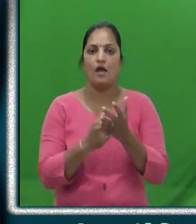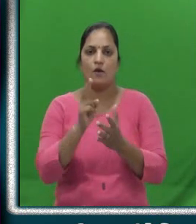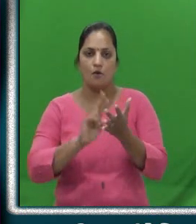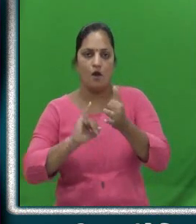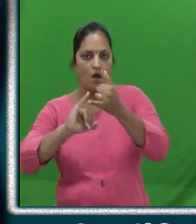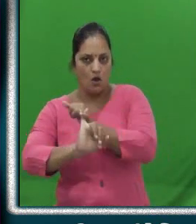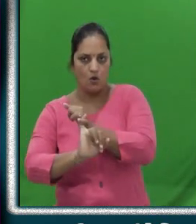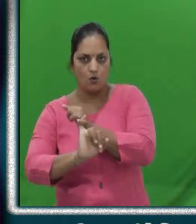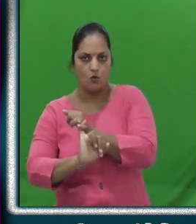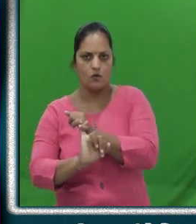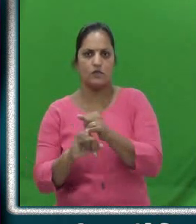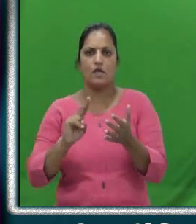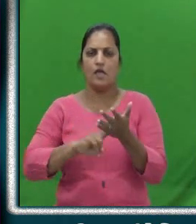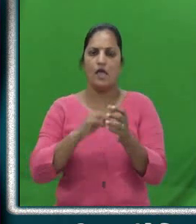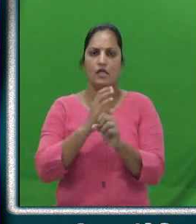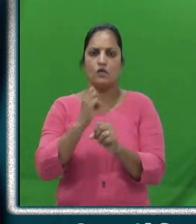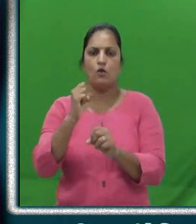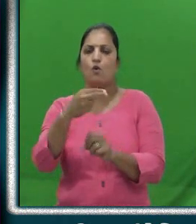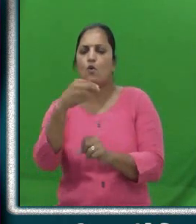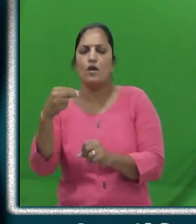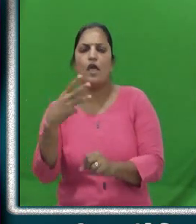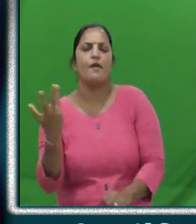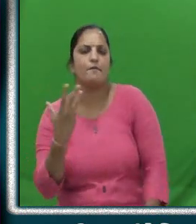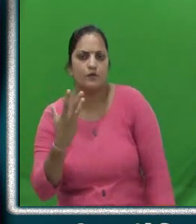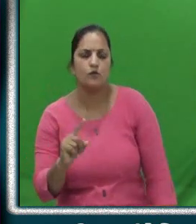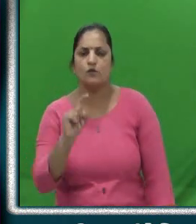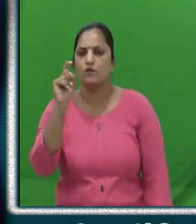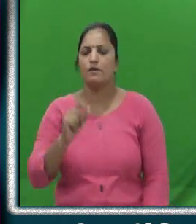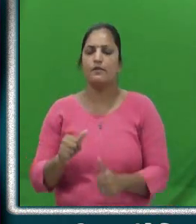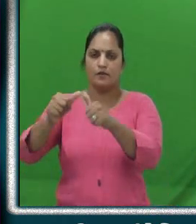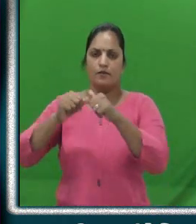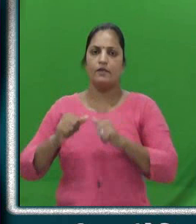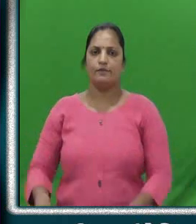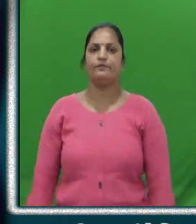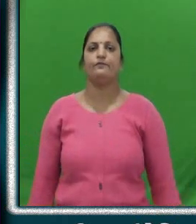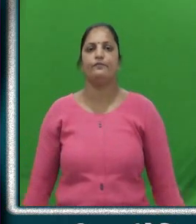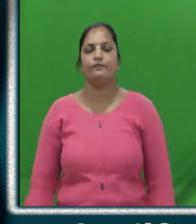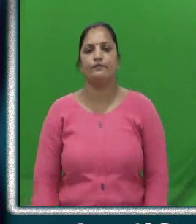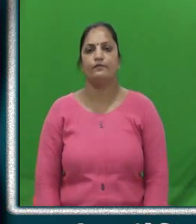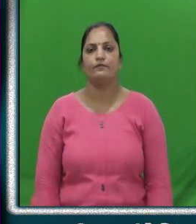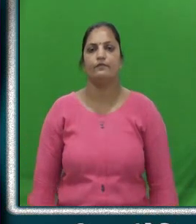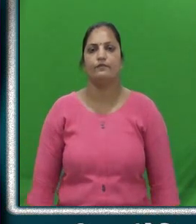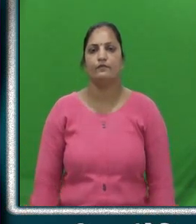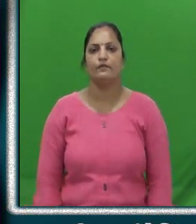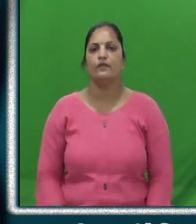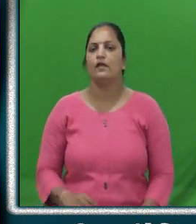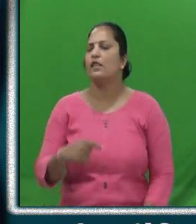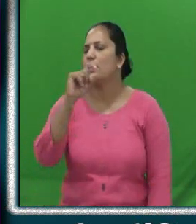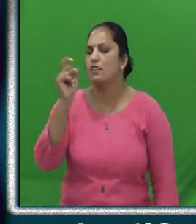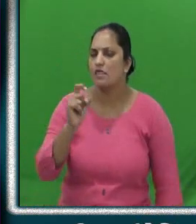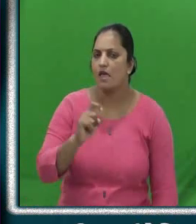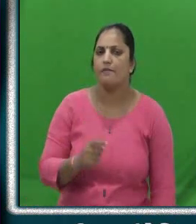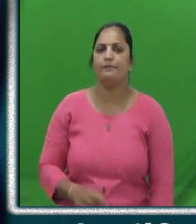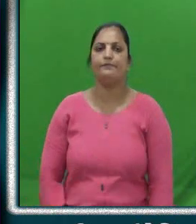NGO નેમ આ તો દરેક વિદ્યાર્થીને આવડે ચલો જવાબ તમારા આપો વોટ ઇઝ અરુણ્સ